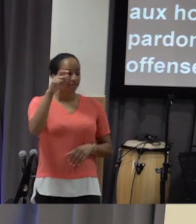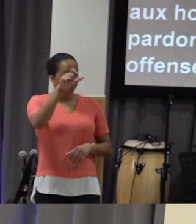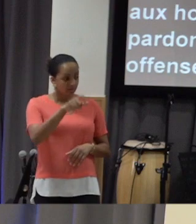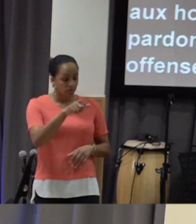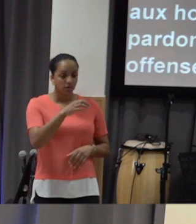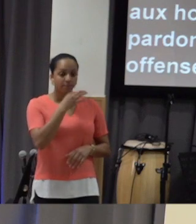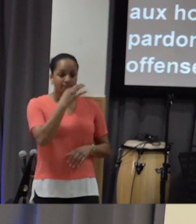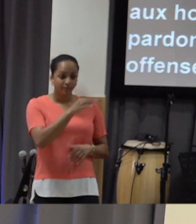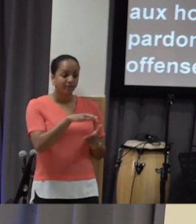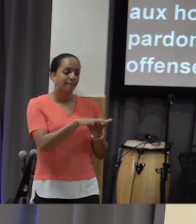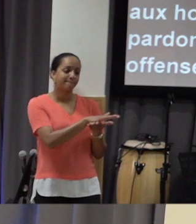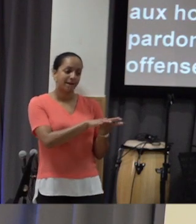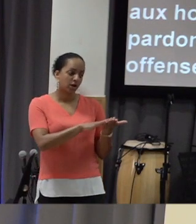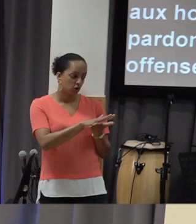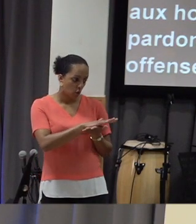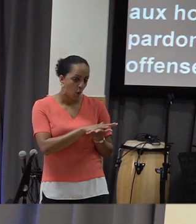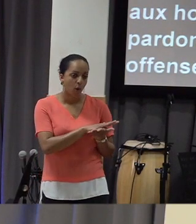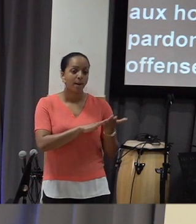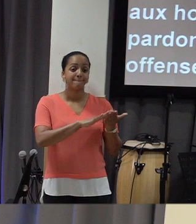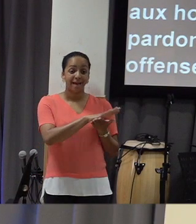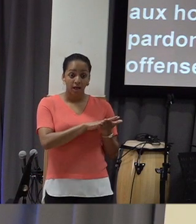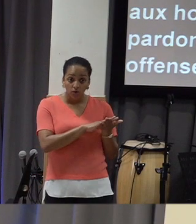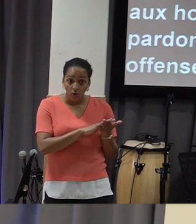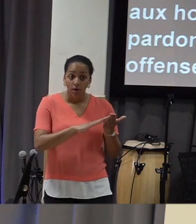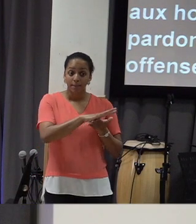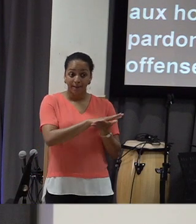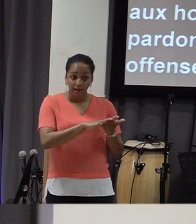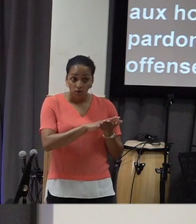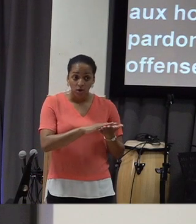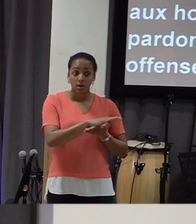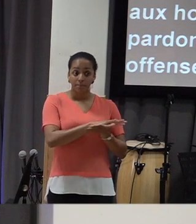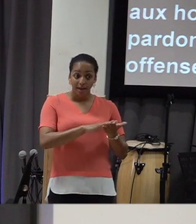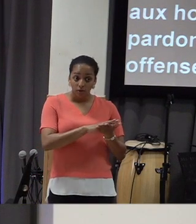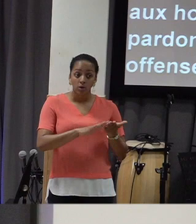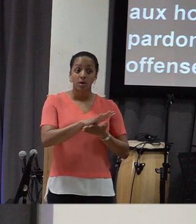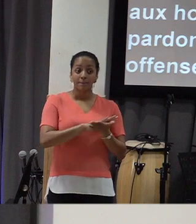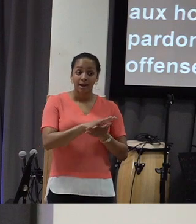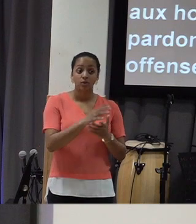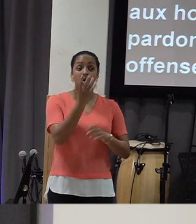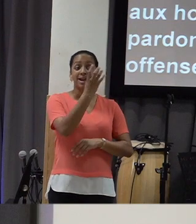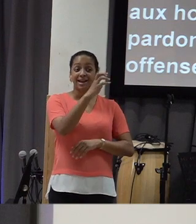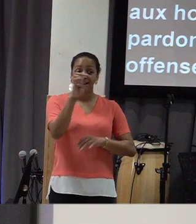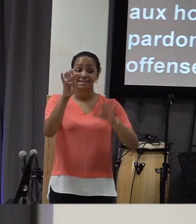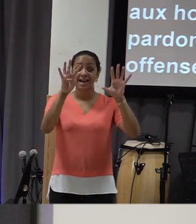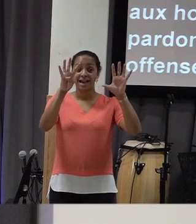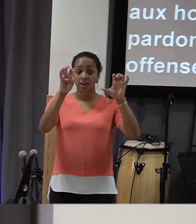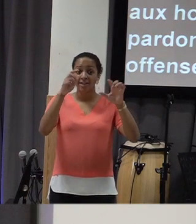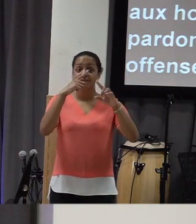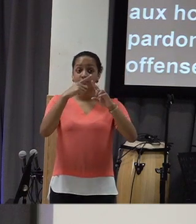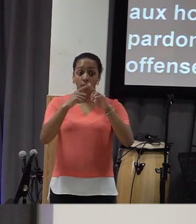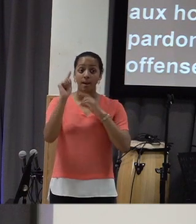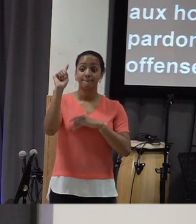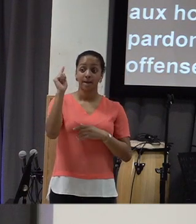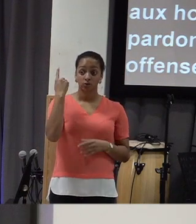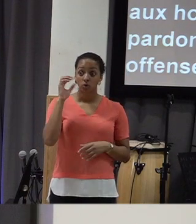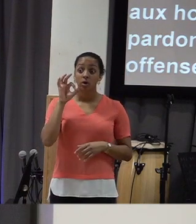ce, inlassablement, 490 fois par jour. Ouais, je sais, la barre est haute.